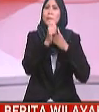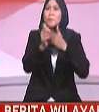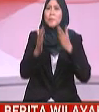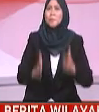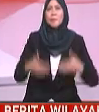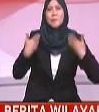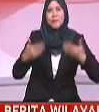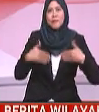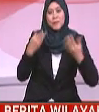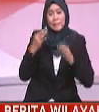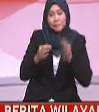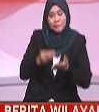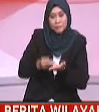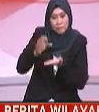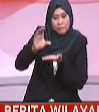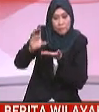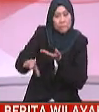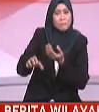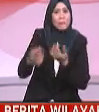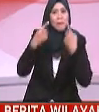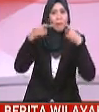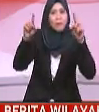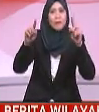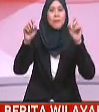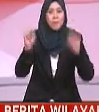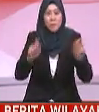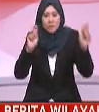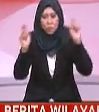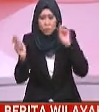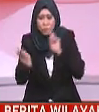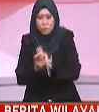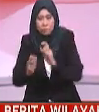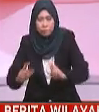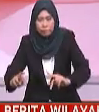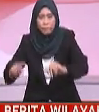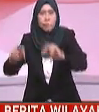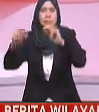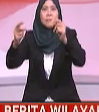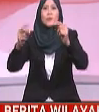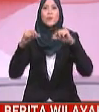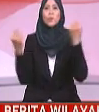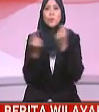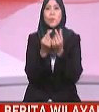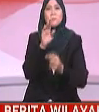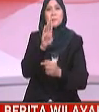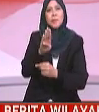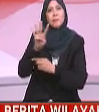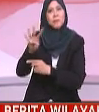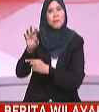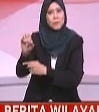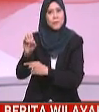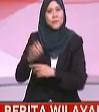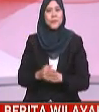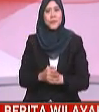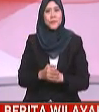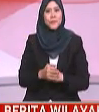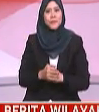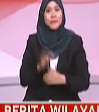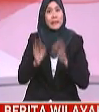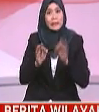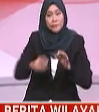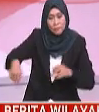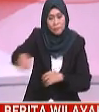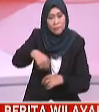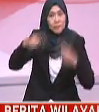sekiranya bantuan disalurkan itu berjaya mengubah nasib penerima yang merupakan daripada golongan B40. Sekiranya mereka